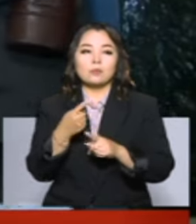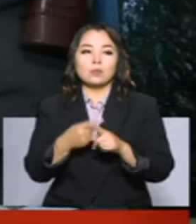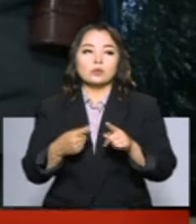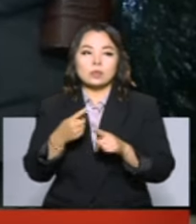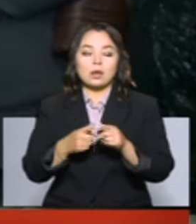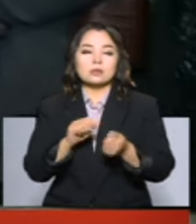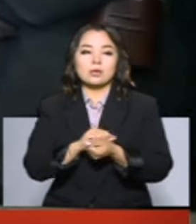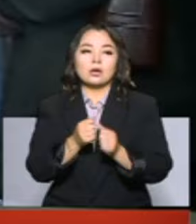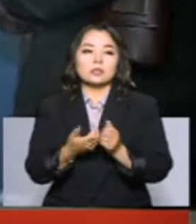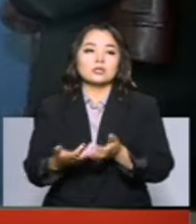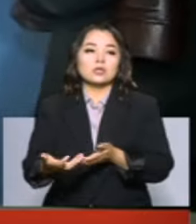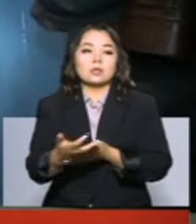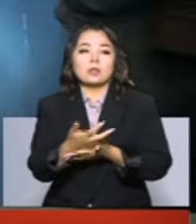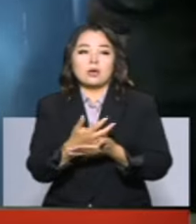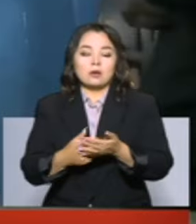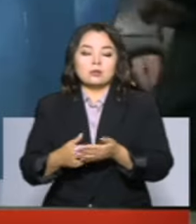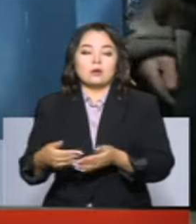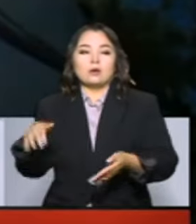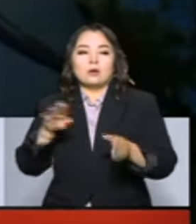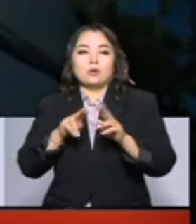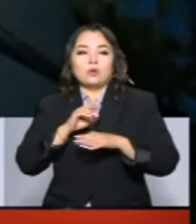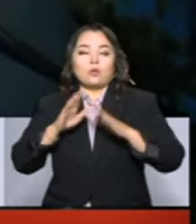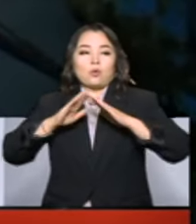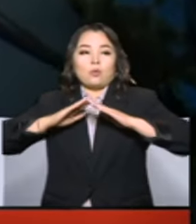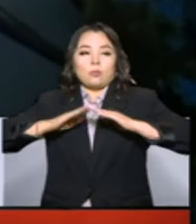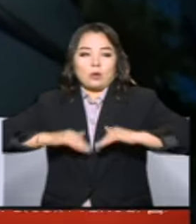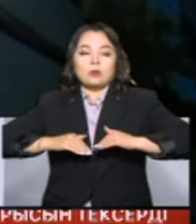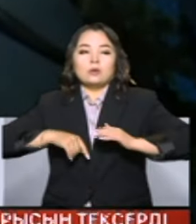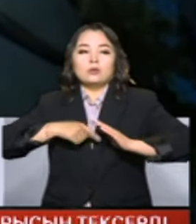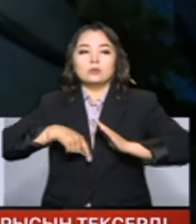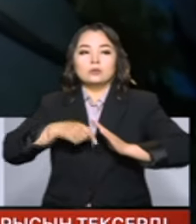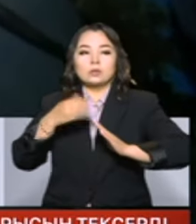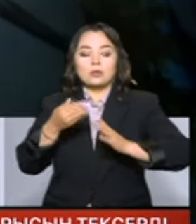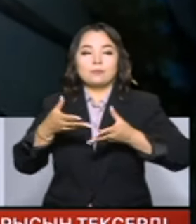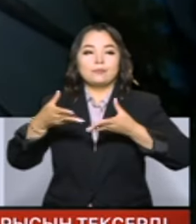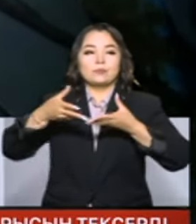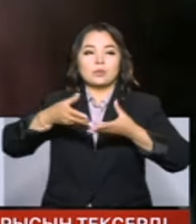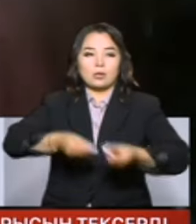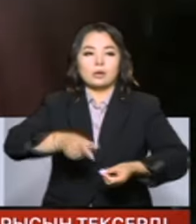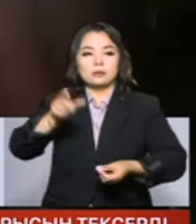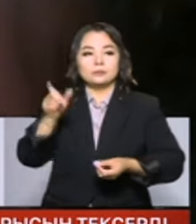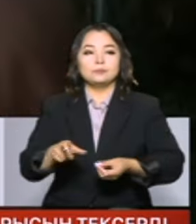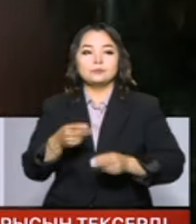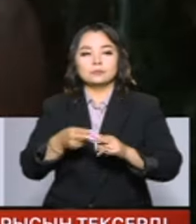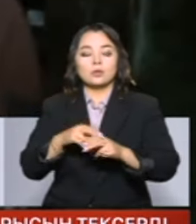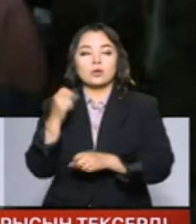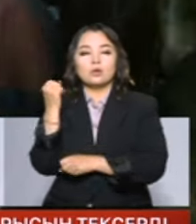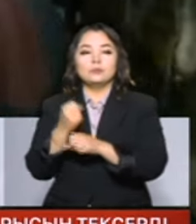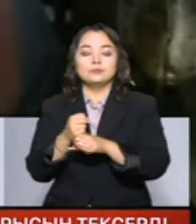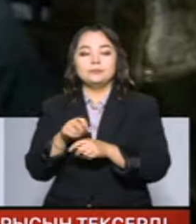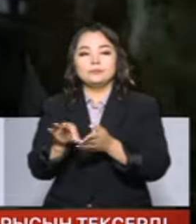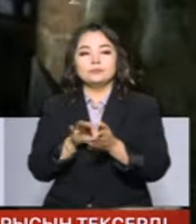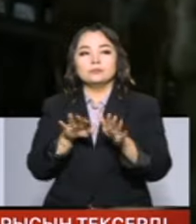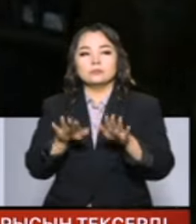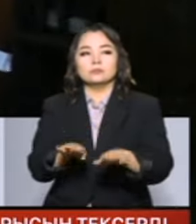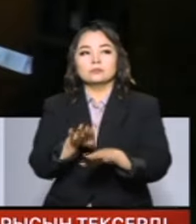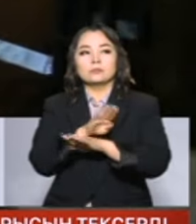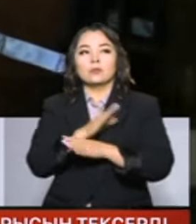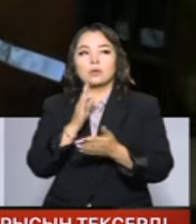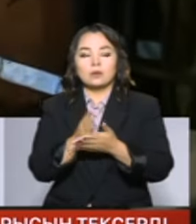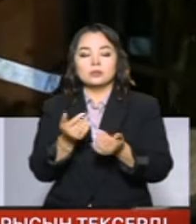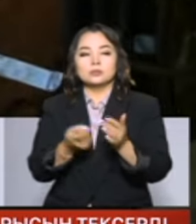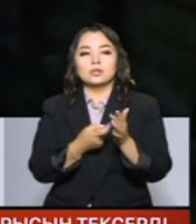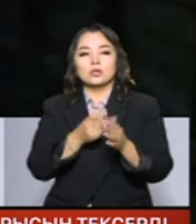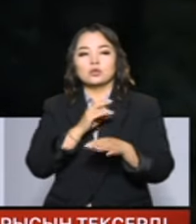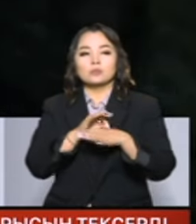бөлшектелген тастарды жинап жатқанда тау-кен жынысы опырылып, ұңғылаушының үстіне құлаған. Салдарынан жұмысшы сол жерде қаза тапты. Қазір